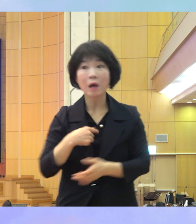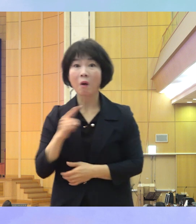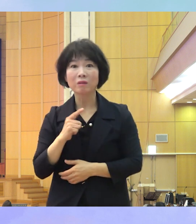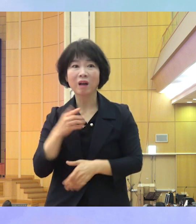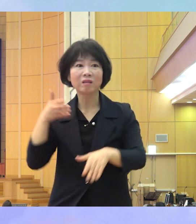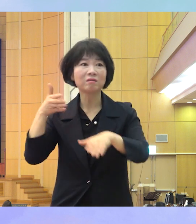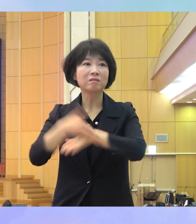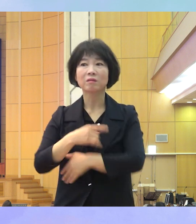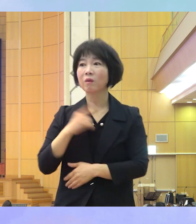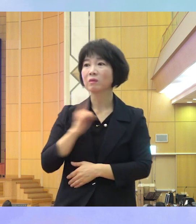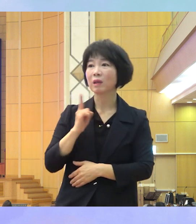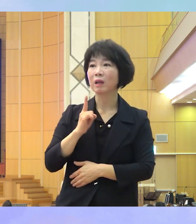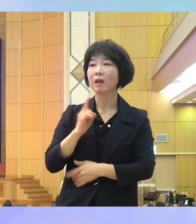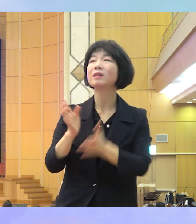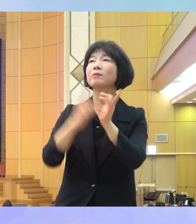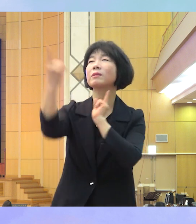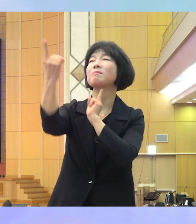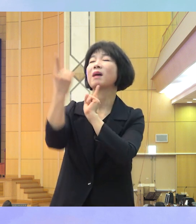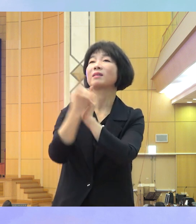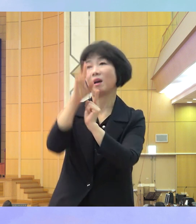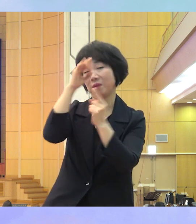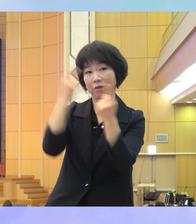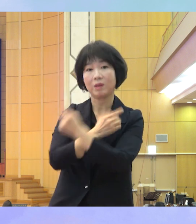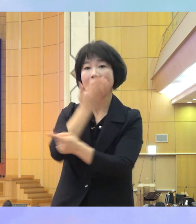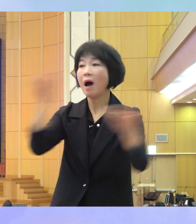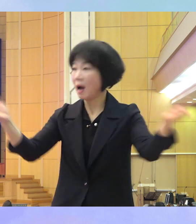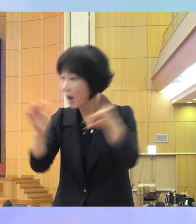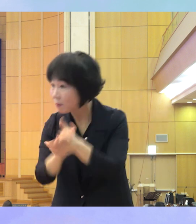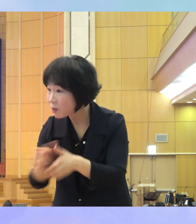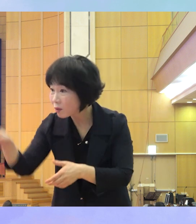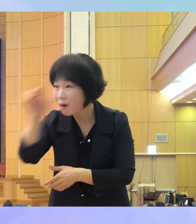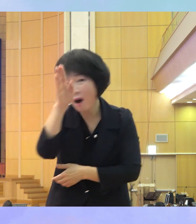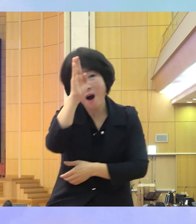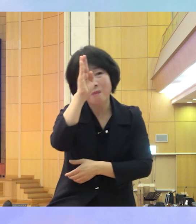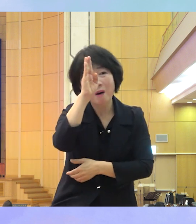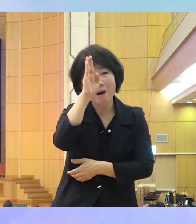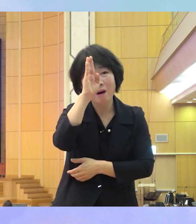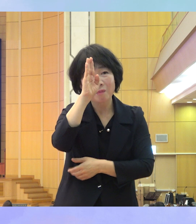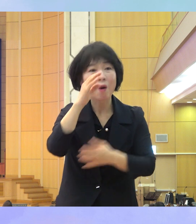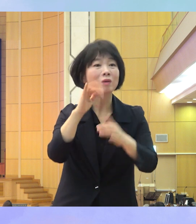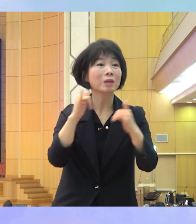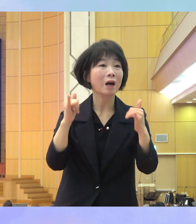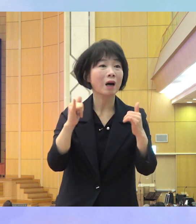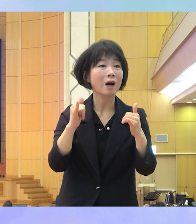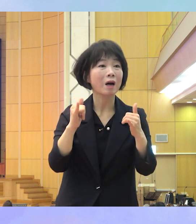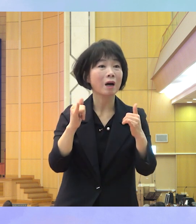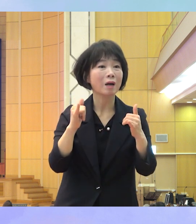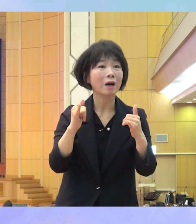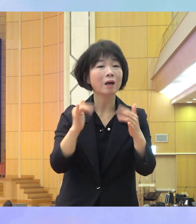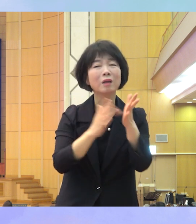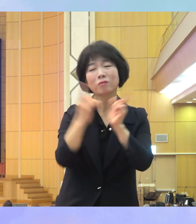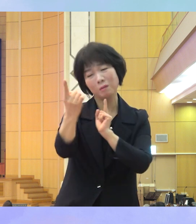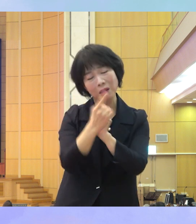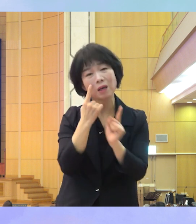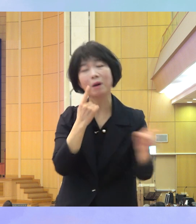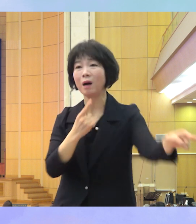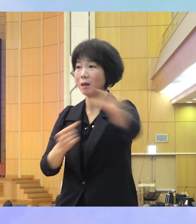때가 주님을 만날 때예요. 아픈 사람이 병원에 가 의사를 만나야 되듯이